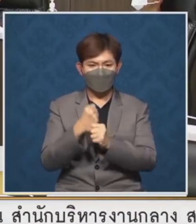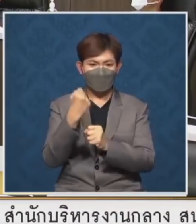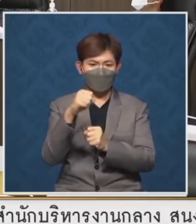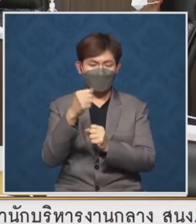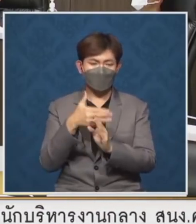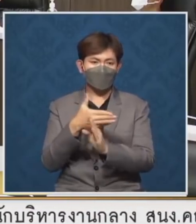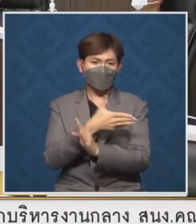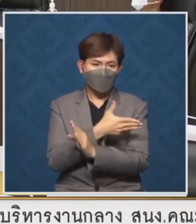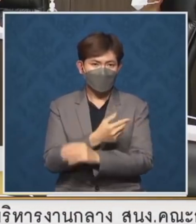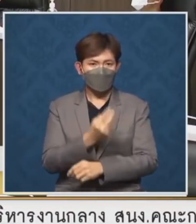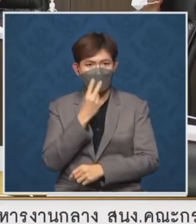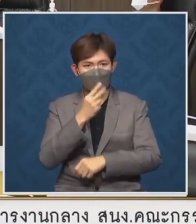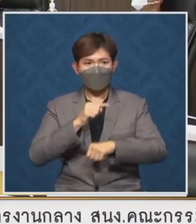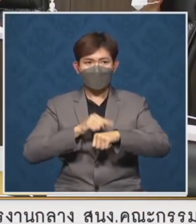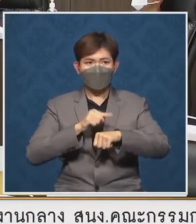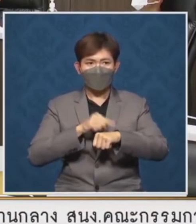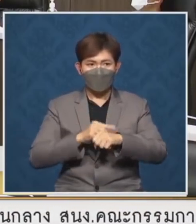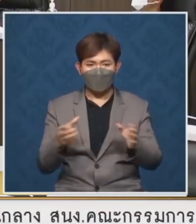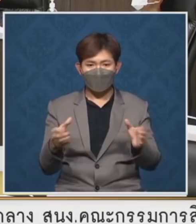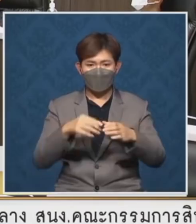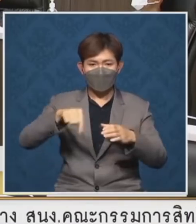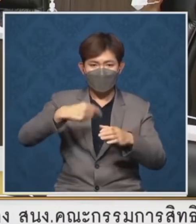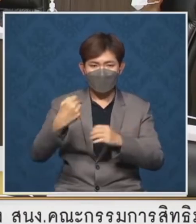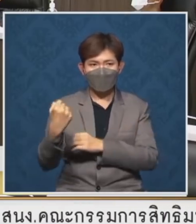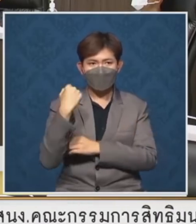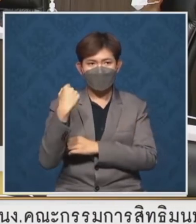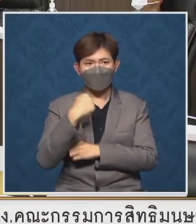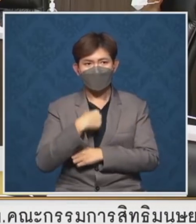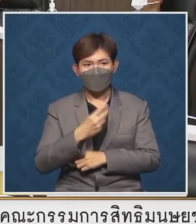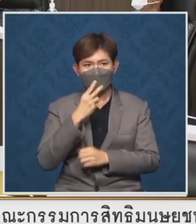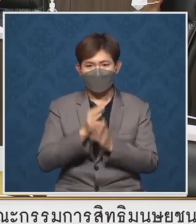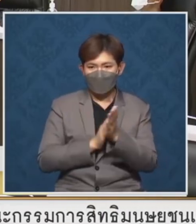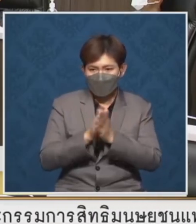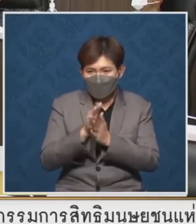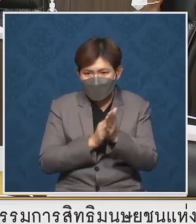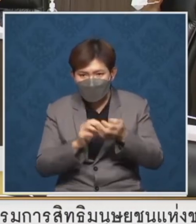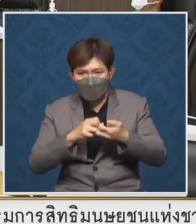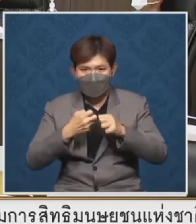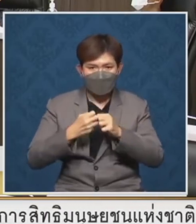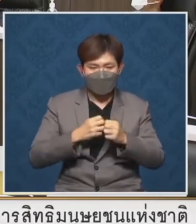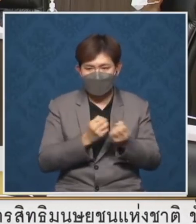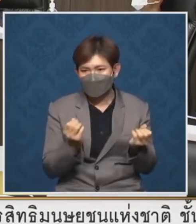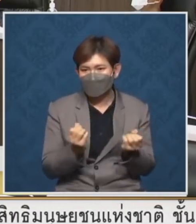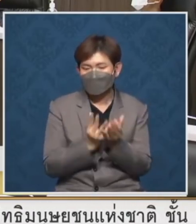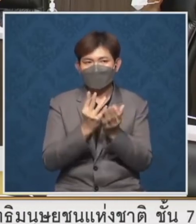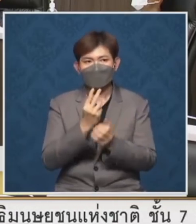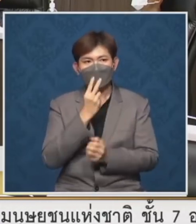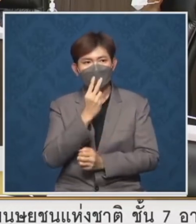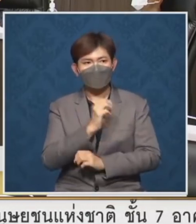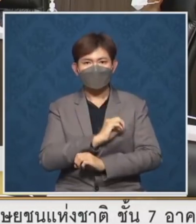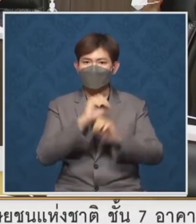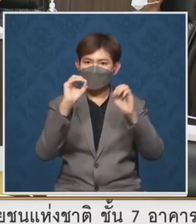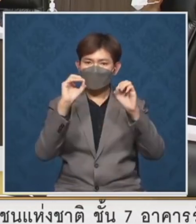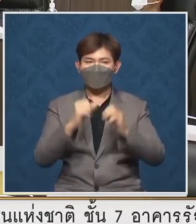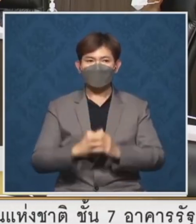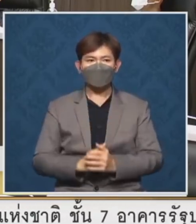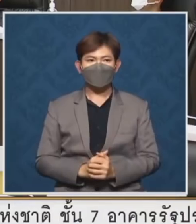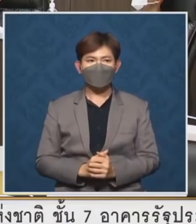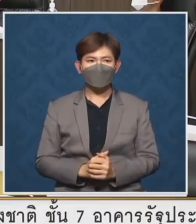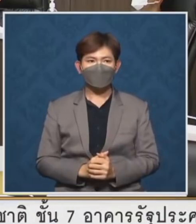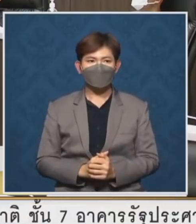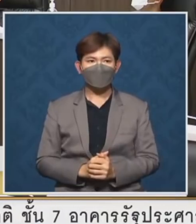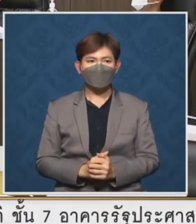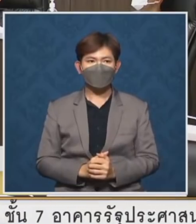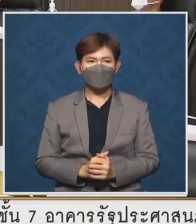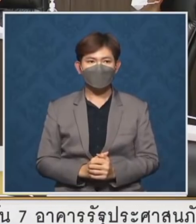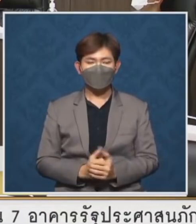าจึงเป็นช่วงเวลาที่กลุ่มคนที่ผูกขาดอำนาจถูกท้าทายและสั่นคลอนที่สุดอย่างที่ไม่เคยเจอมาก่อน